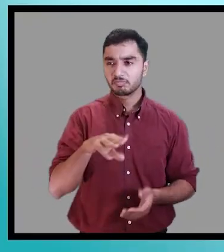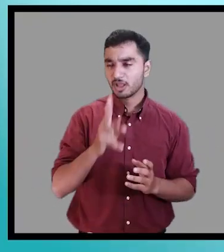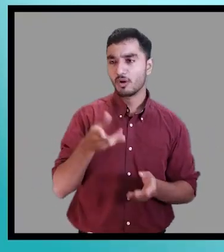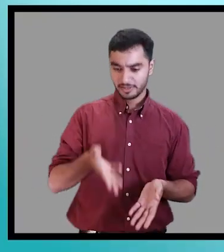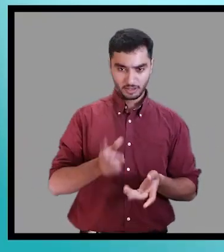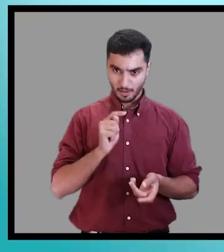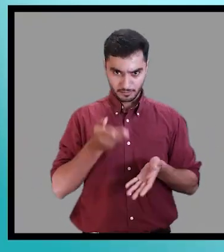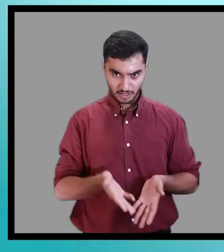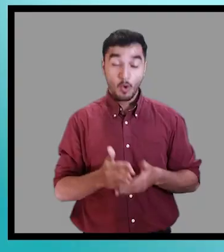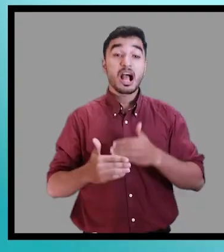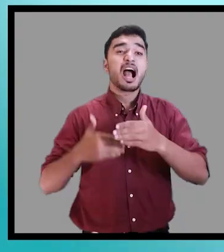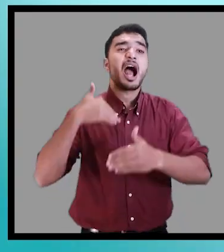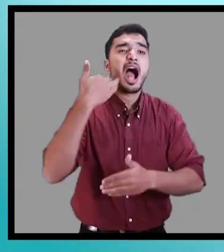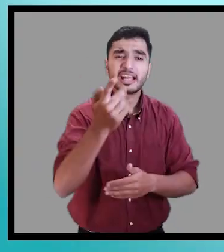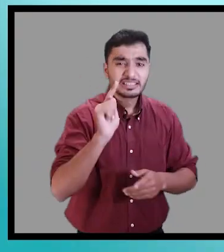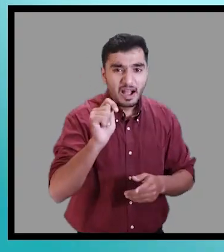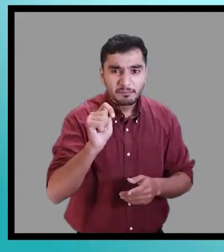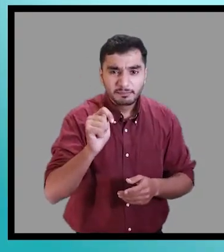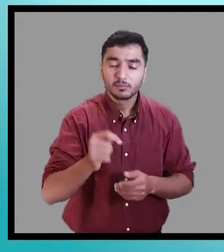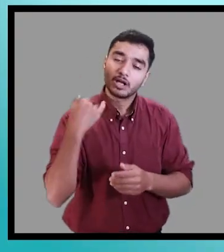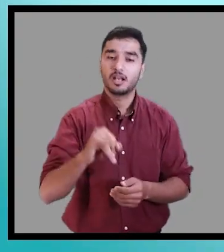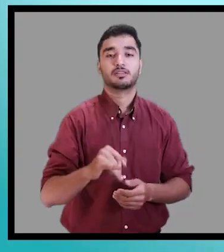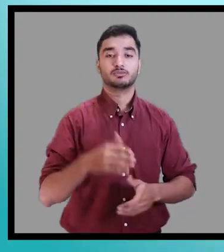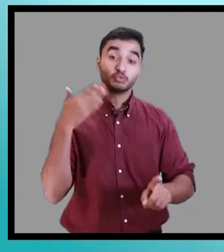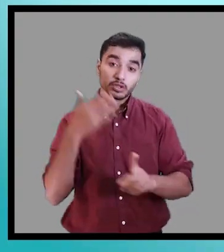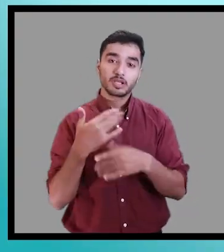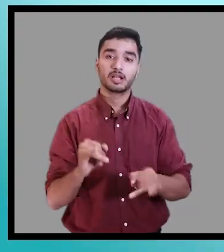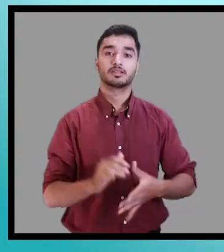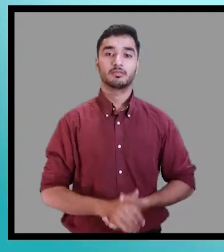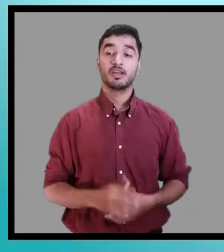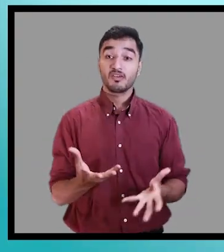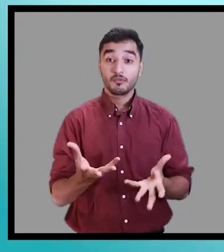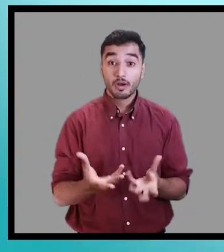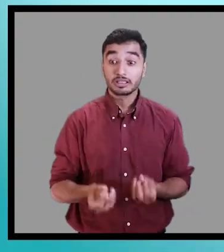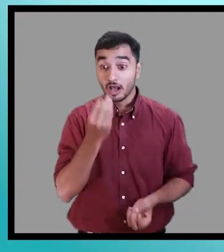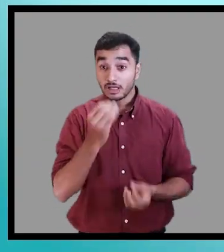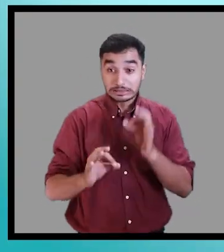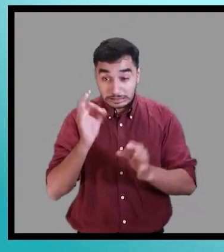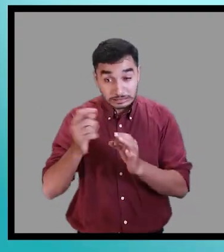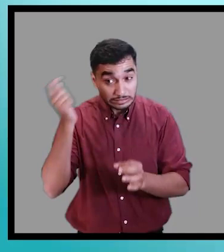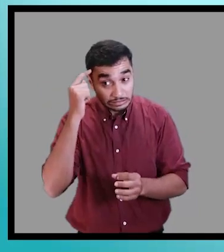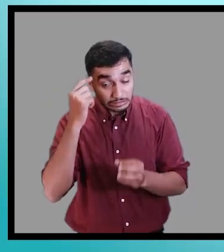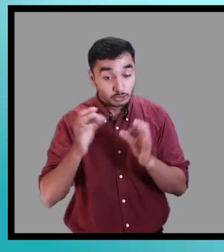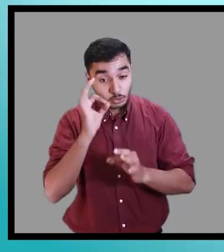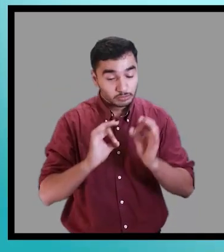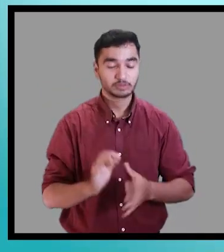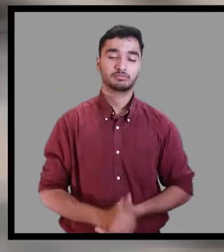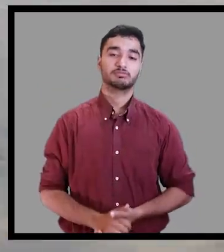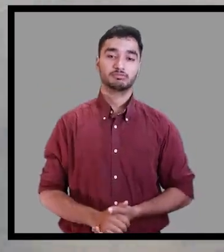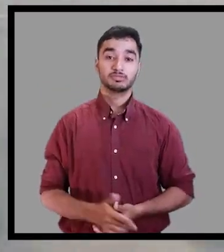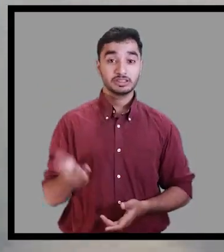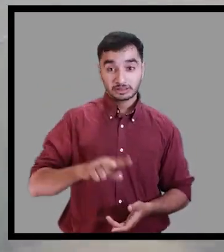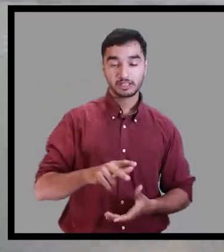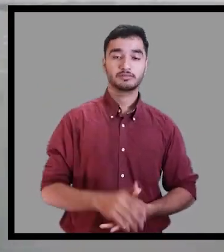कर रहे हैं और जो हम आगे करने वाले हैं वो सही रास्ते पे नहीं है। हमें चाहिए कि अपने खाने पीने को सोच समझ कर अपनी डाइट में शामिल